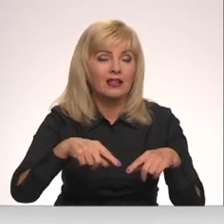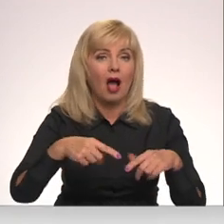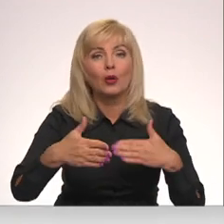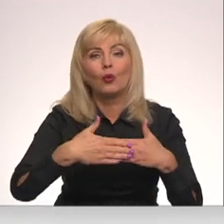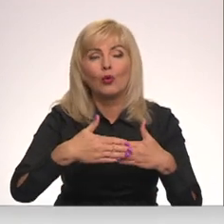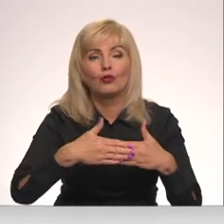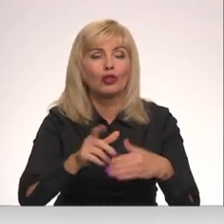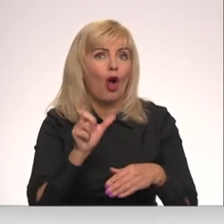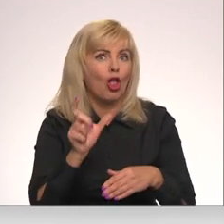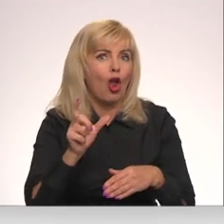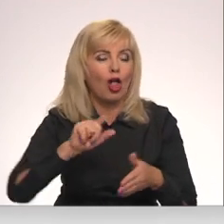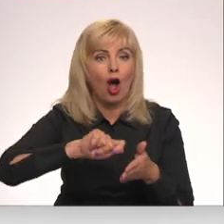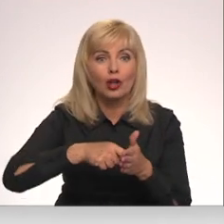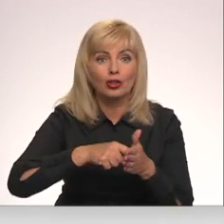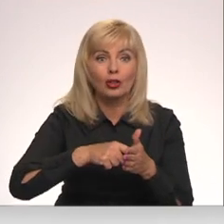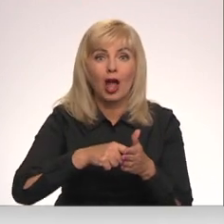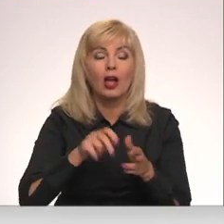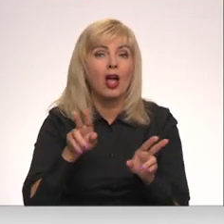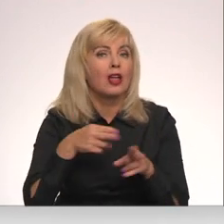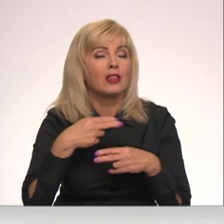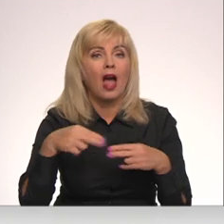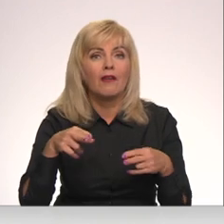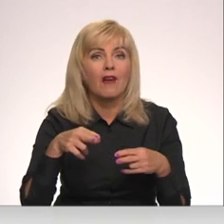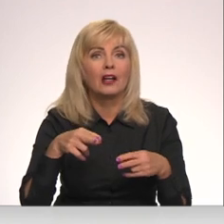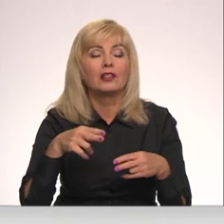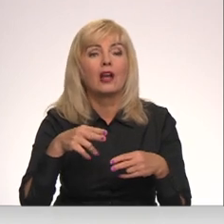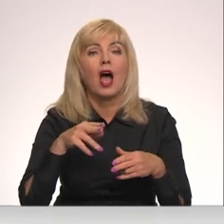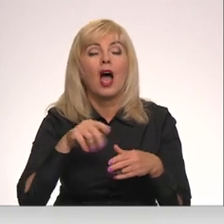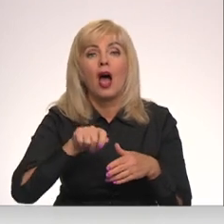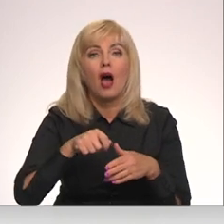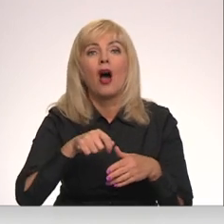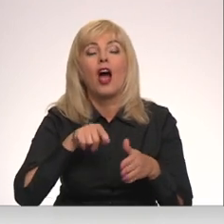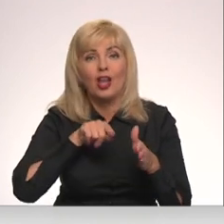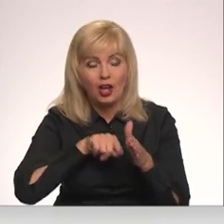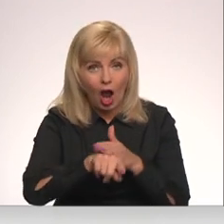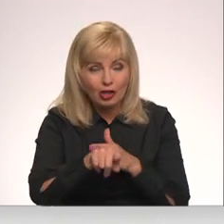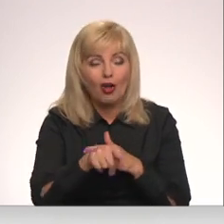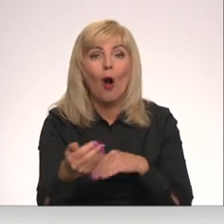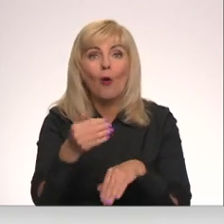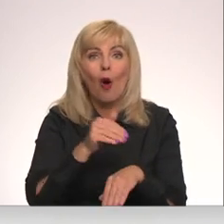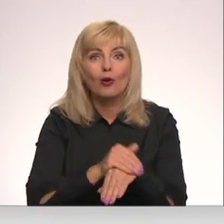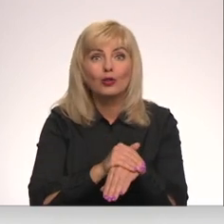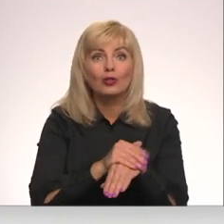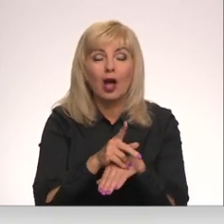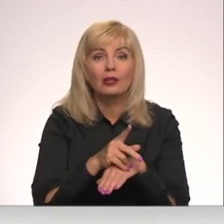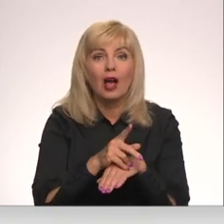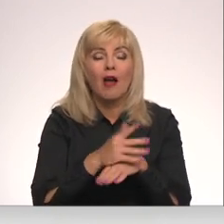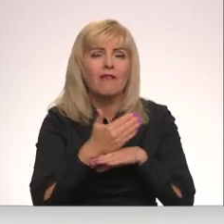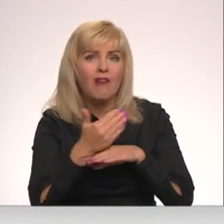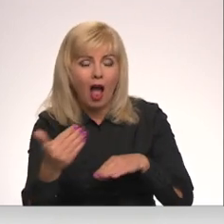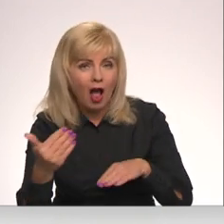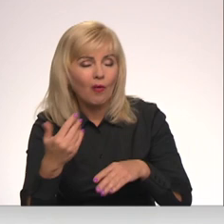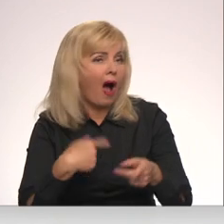atslēga. Mums pat nebija viņa jāmūķē. Vienkārši mēs iegājām iekšā un tad konstatējām, ka tik vēls, ka uz Rīgu atgriezties